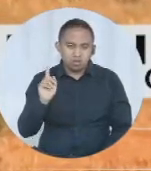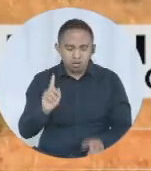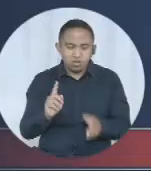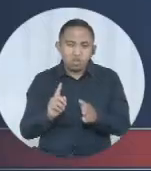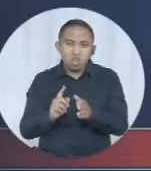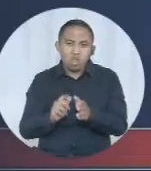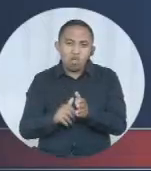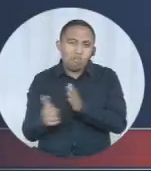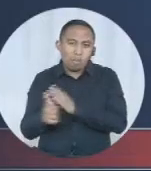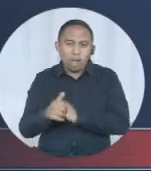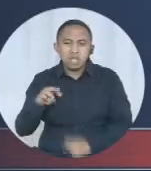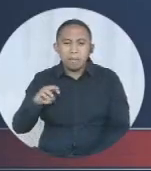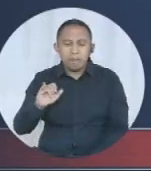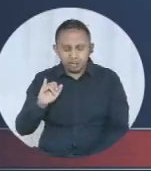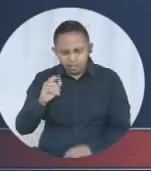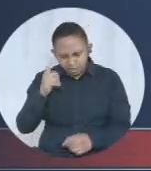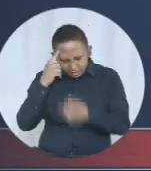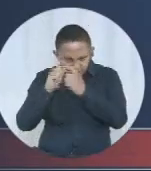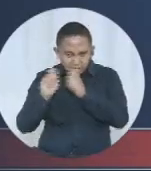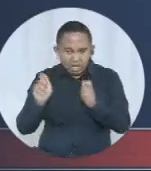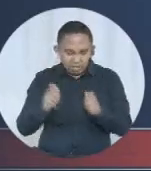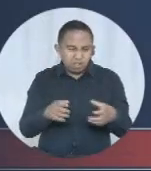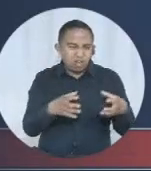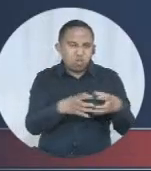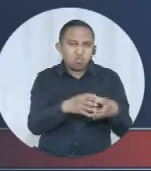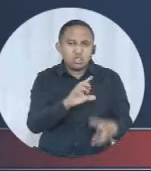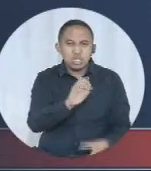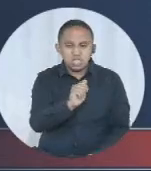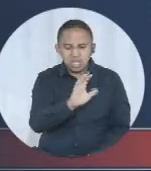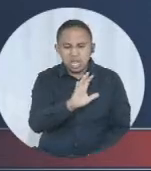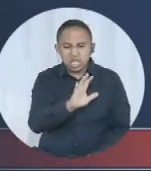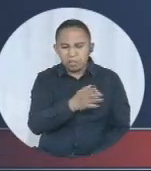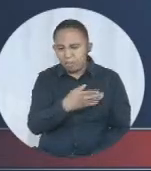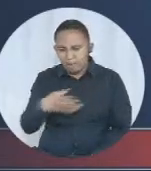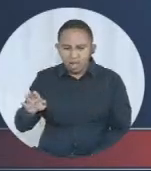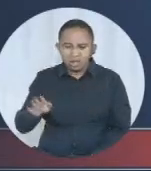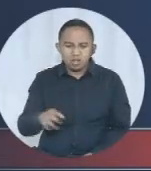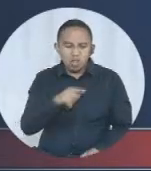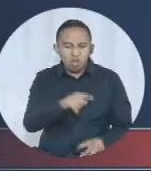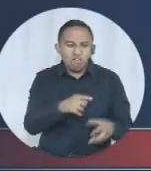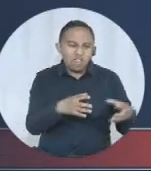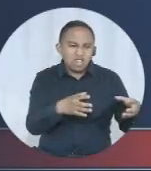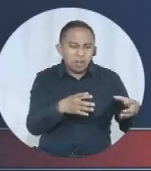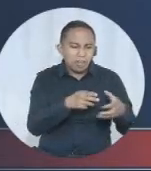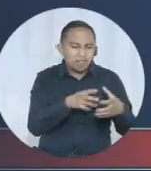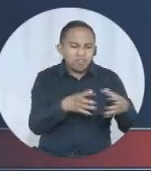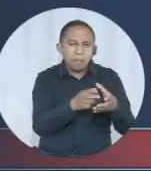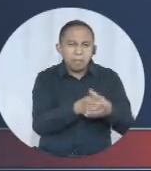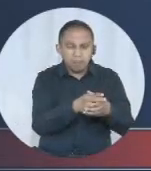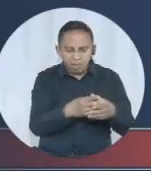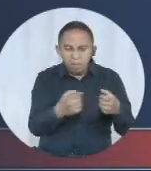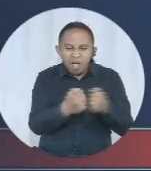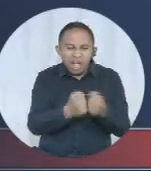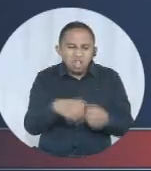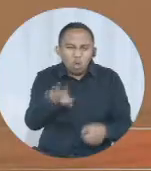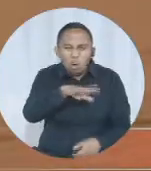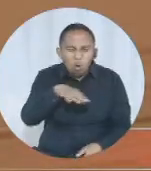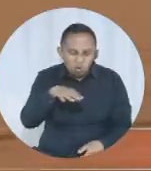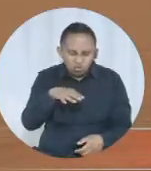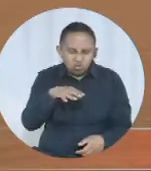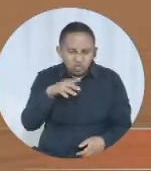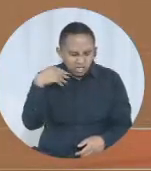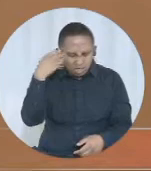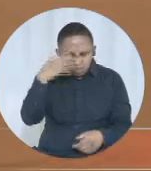gouvernementa ny Mali. Tafiditra ao anatin'izany ny tafika iombonana anti-jihadiste. Antony izao fanapa-kevitra izao